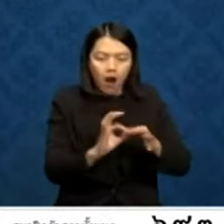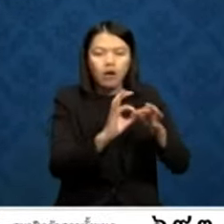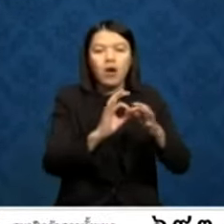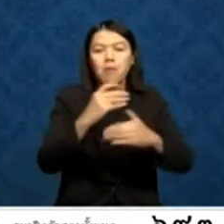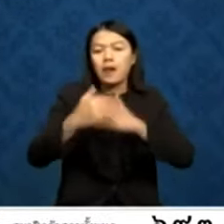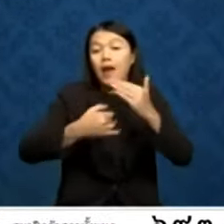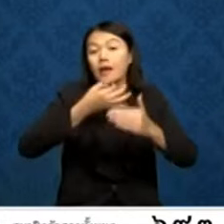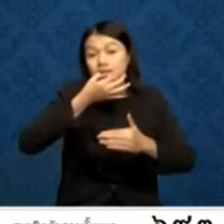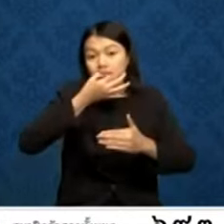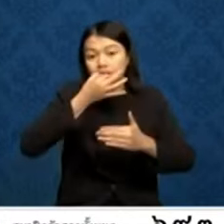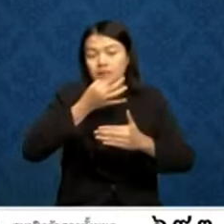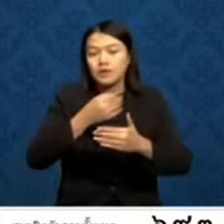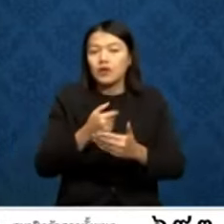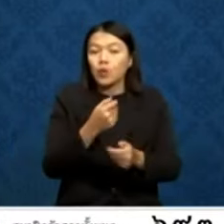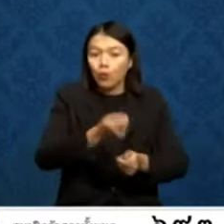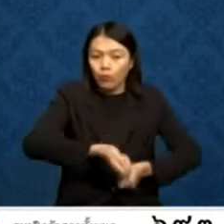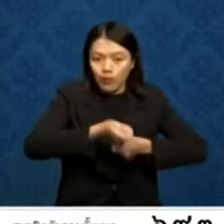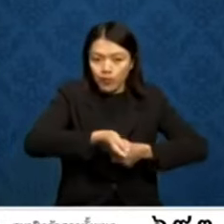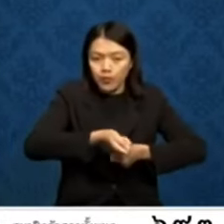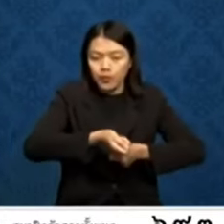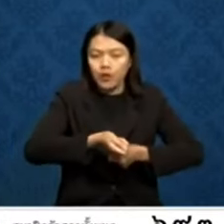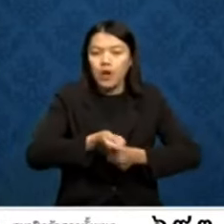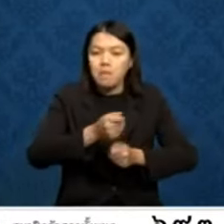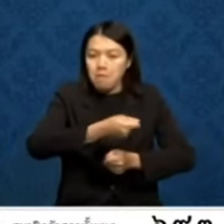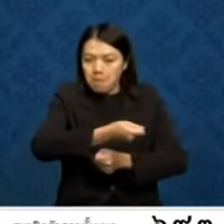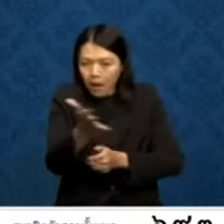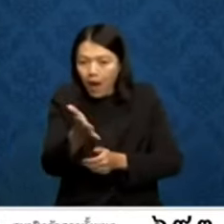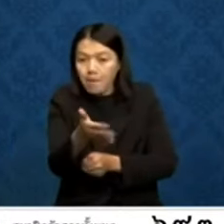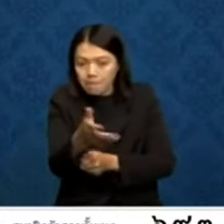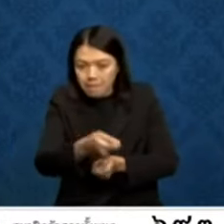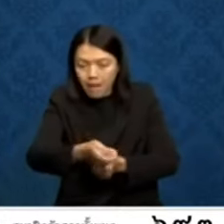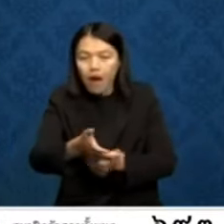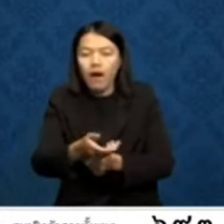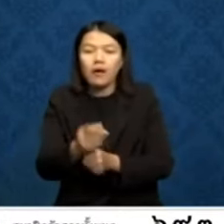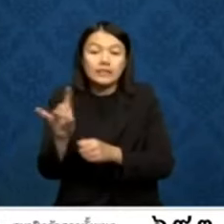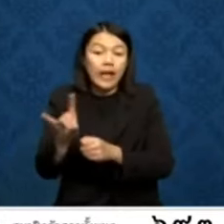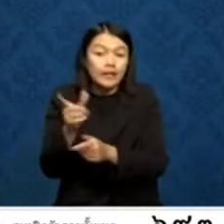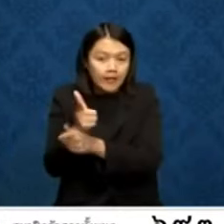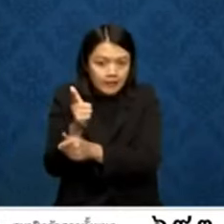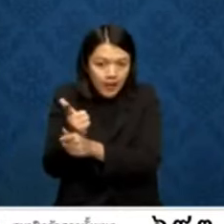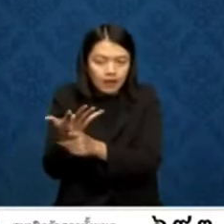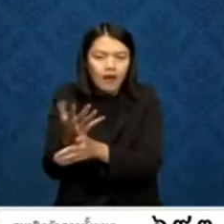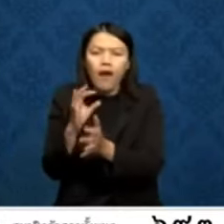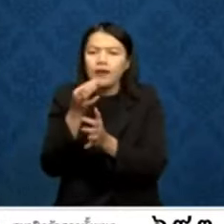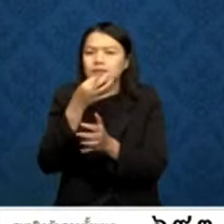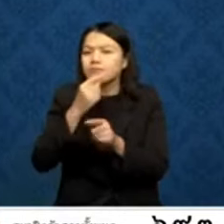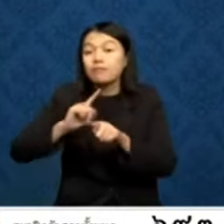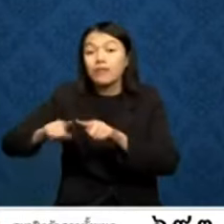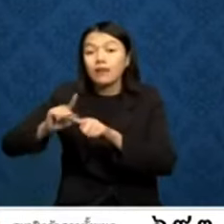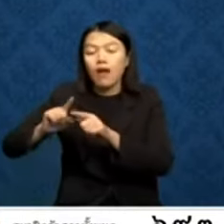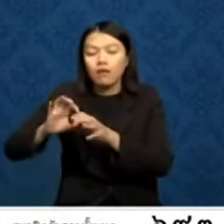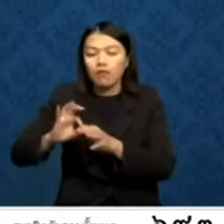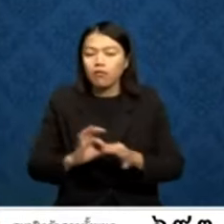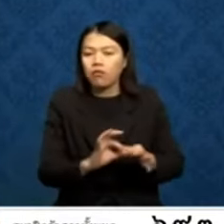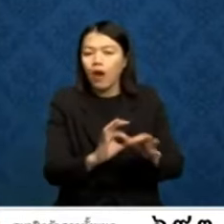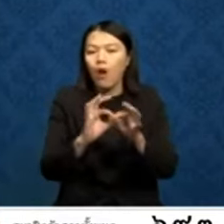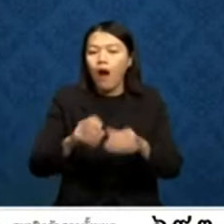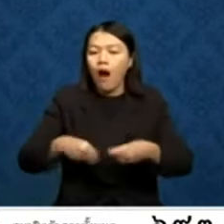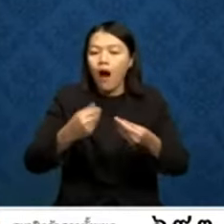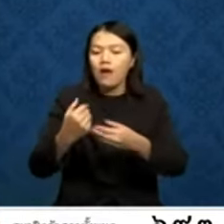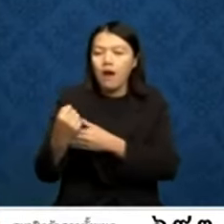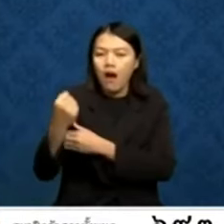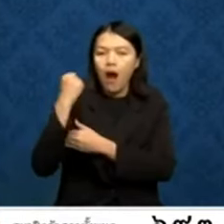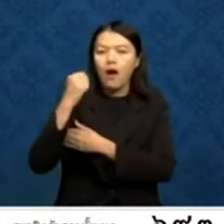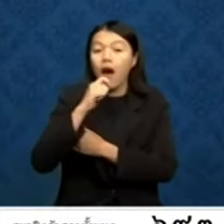อาชีพด้านการเกษตรประมงปศุสัตว์และอาชีพที่เกี่ยวเนื่องเพื่อสร้างความมั่นคงทางอ